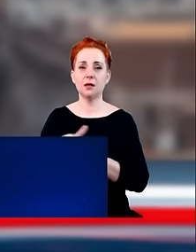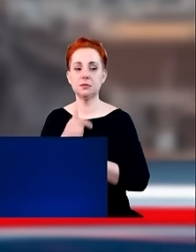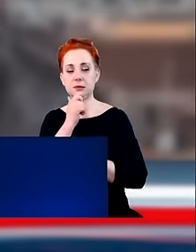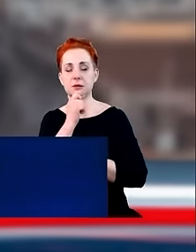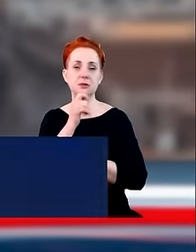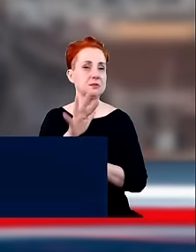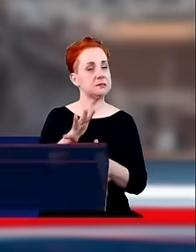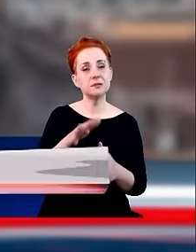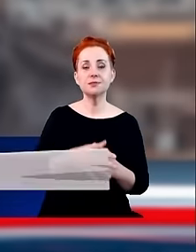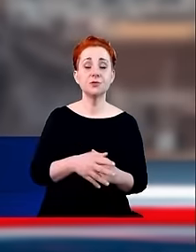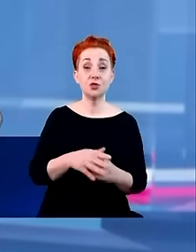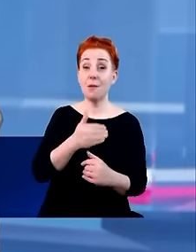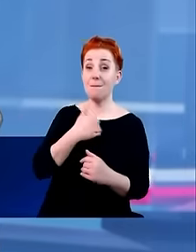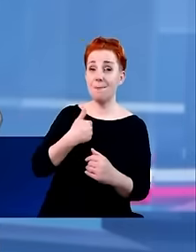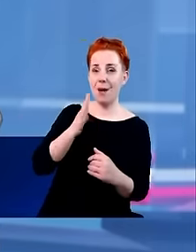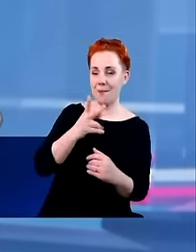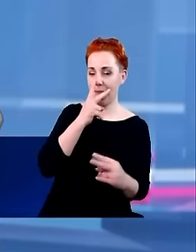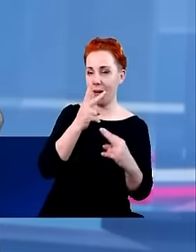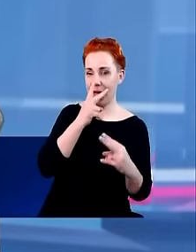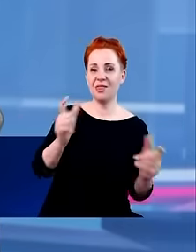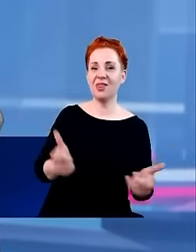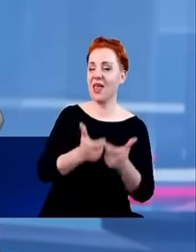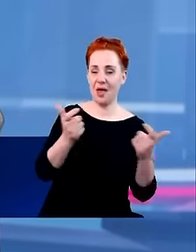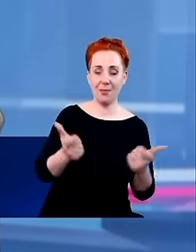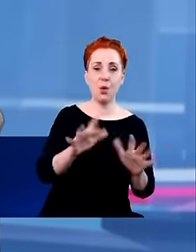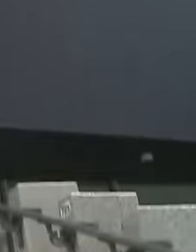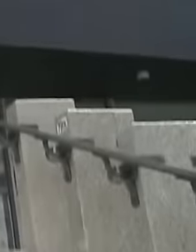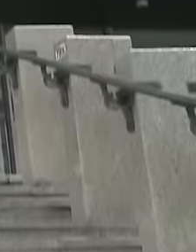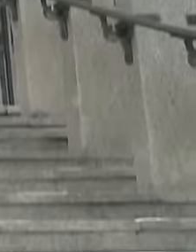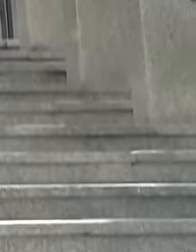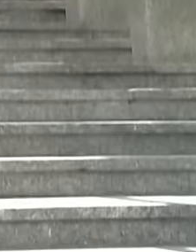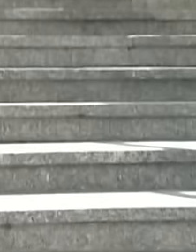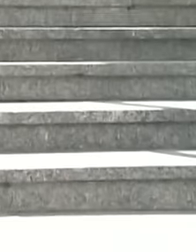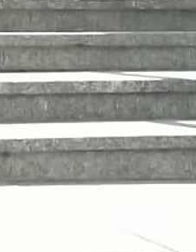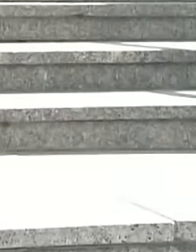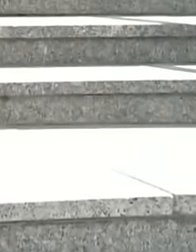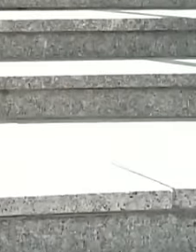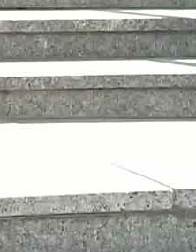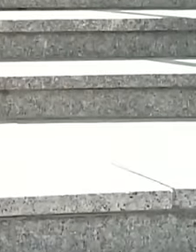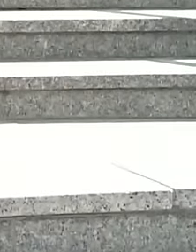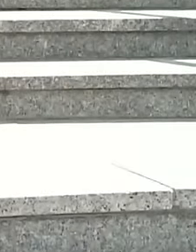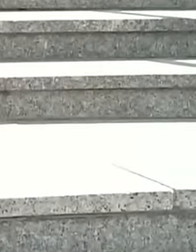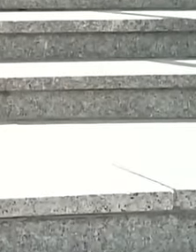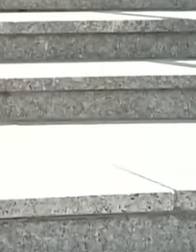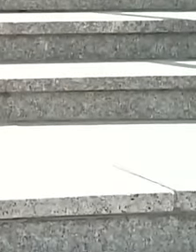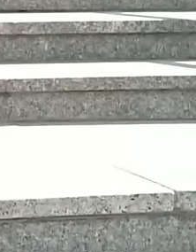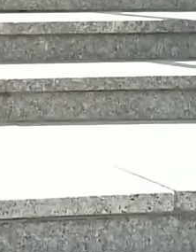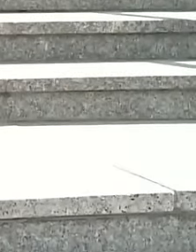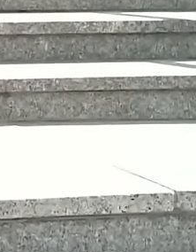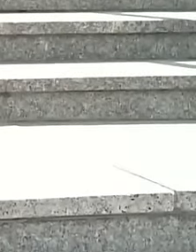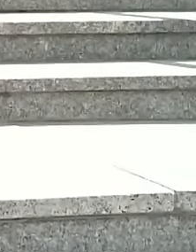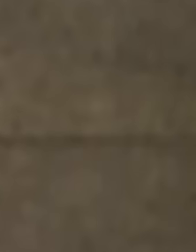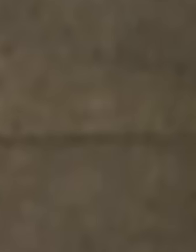Polska będzie postrzegana jako kraj niebezpieczny. Niestabilny, tak. To jest kraj niestabilny. To wynik wypowiedzi premiera Donalda Tuska, który tak